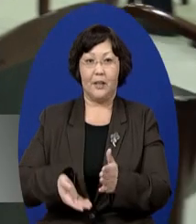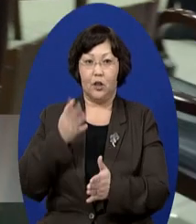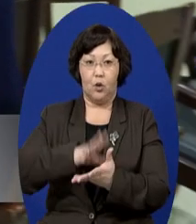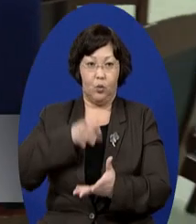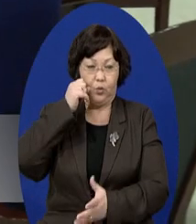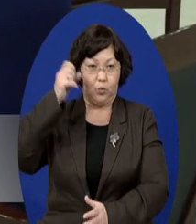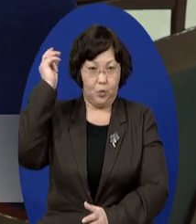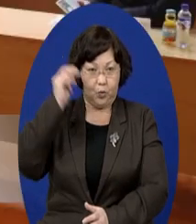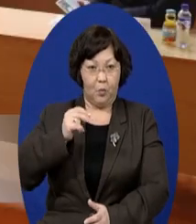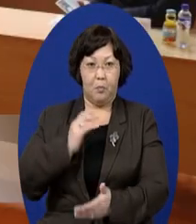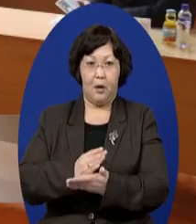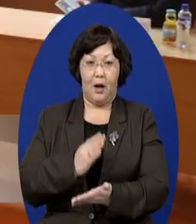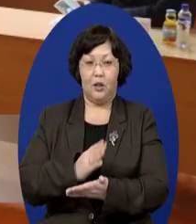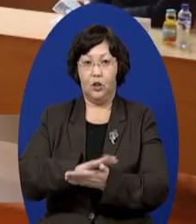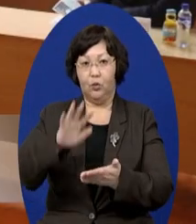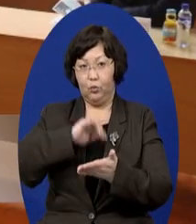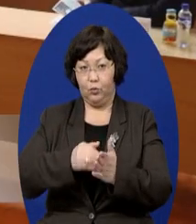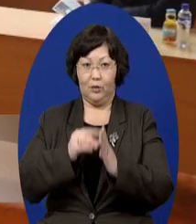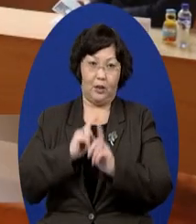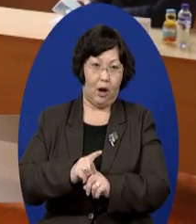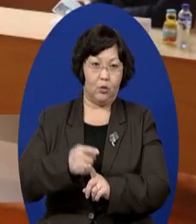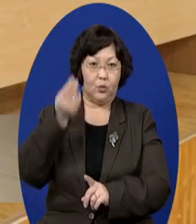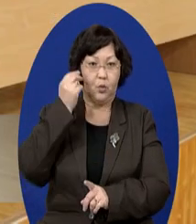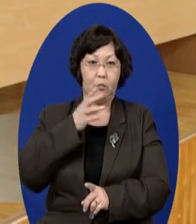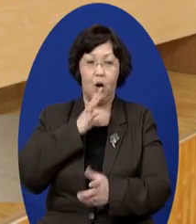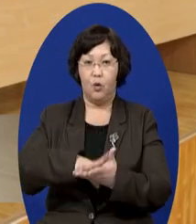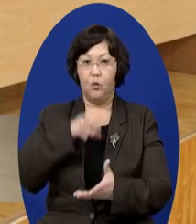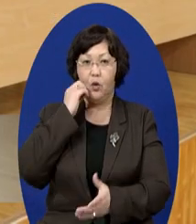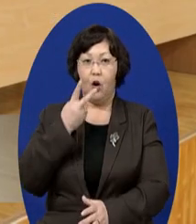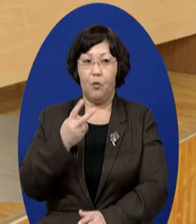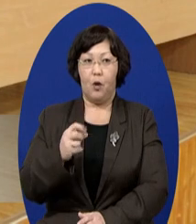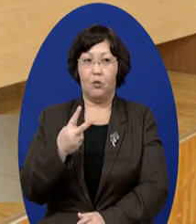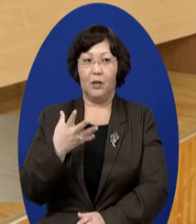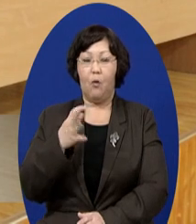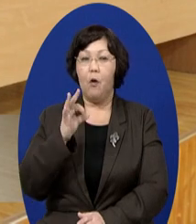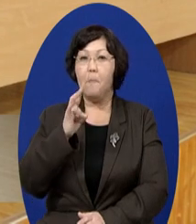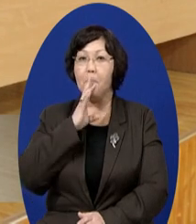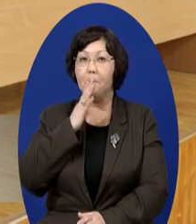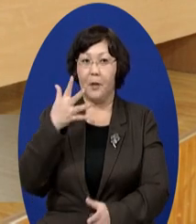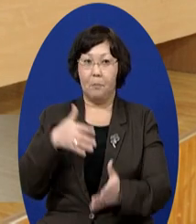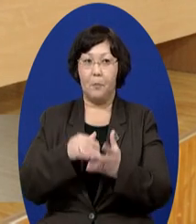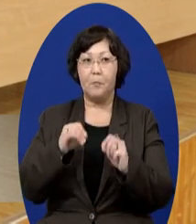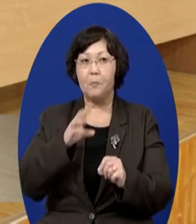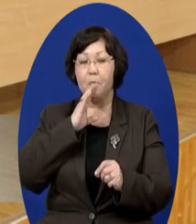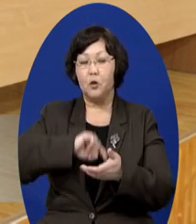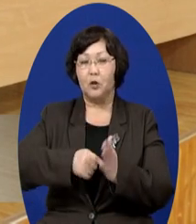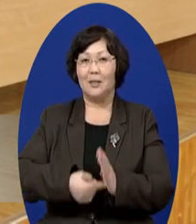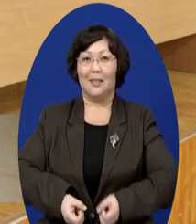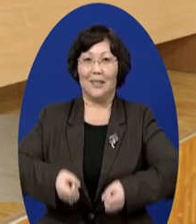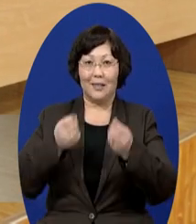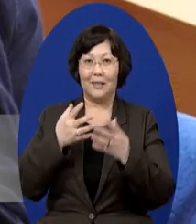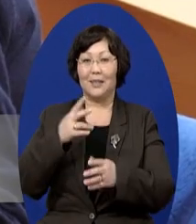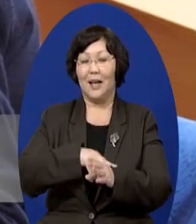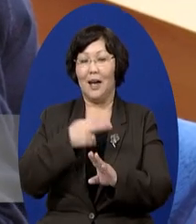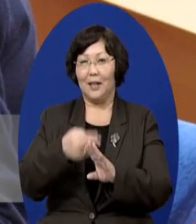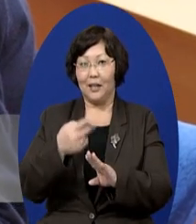суралцж байна. Шин төлөвлөлтийн хүрээнд энэ суралцах оюутны тоог 2025 он гэхэд 5000-д хүрэхээр тооцоолжээ. Харин Дархуул аймаг дэх